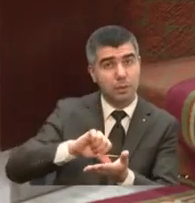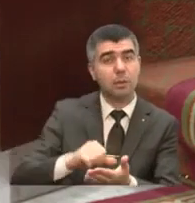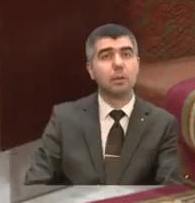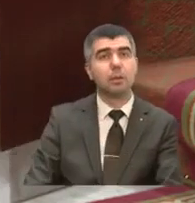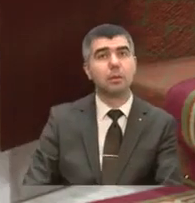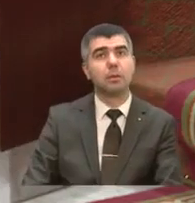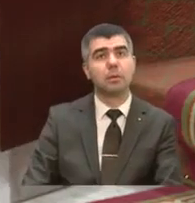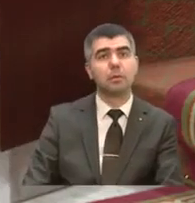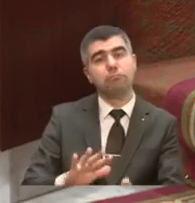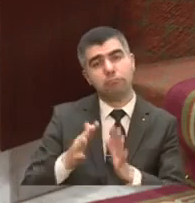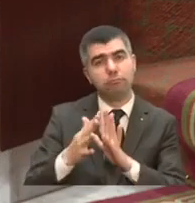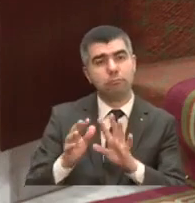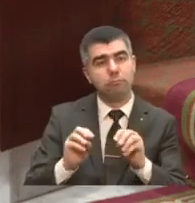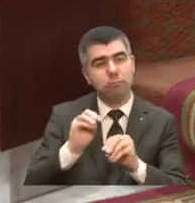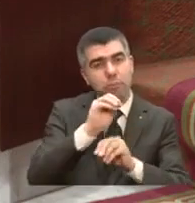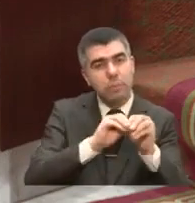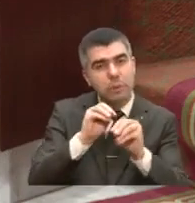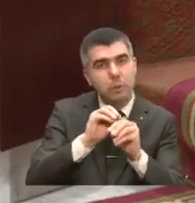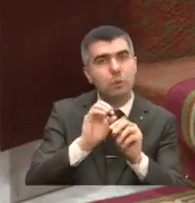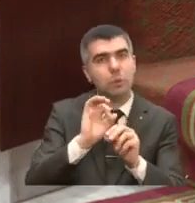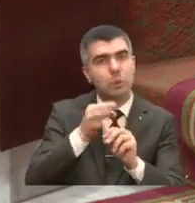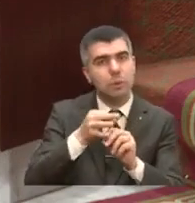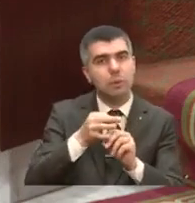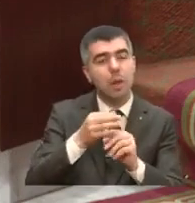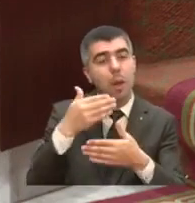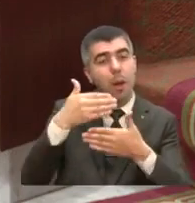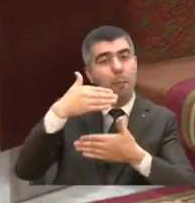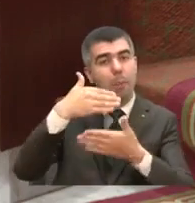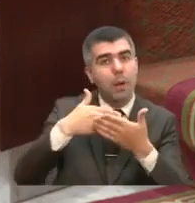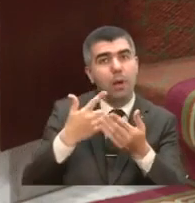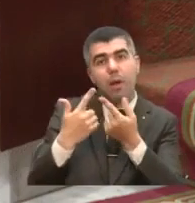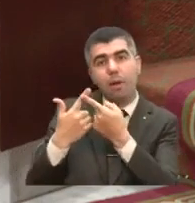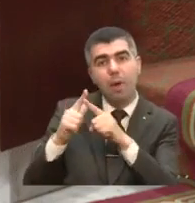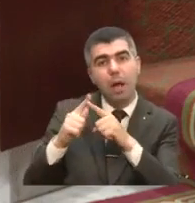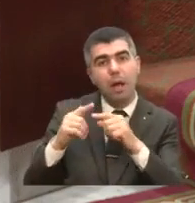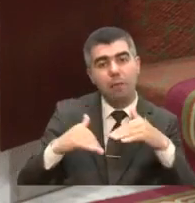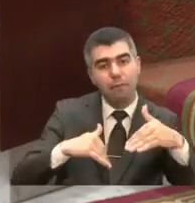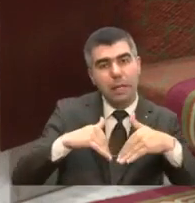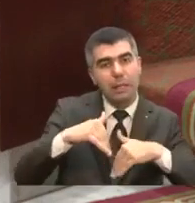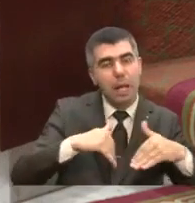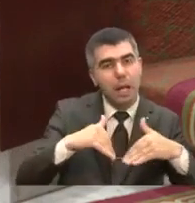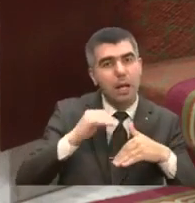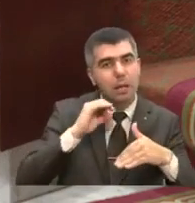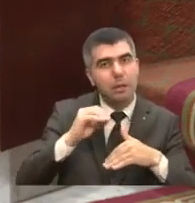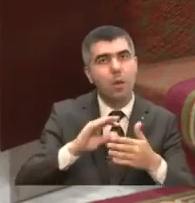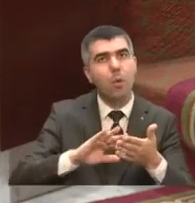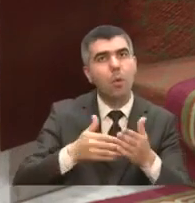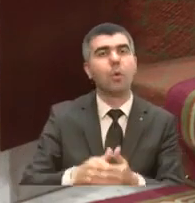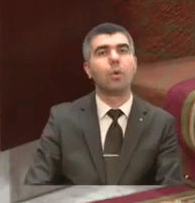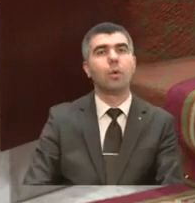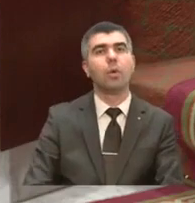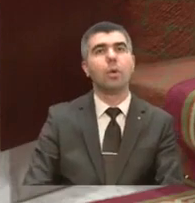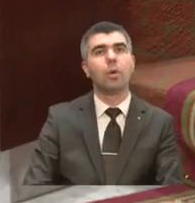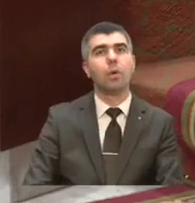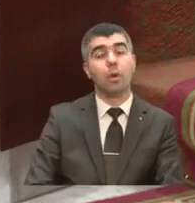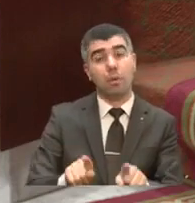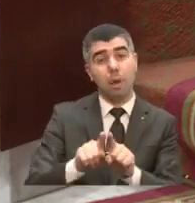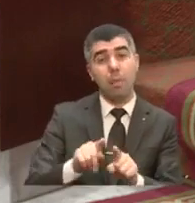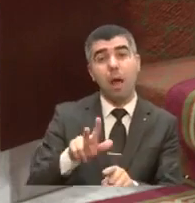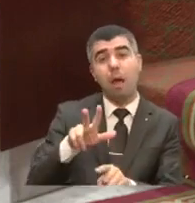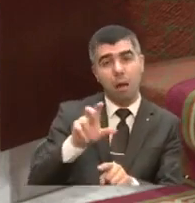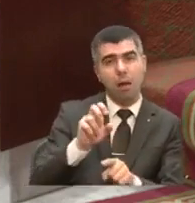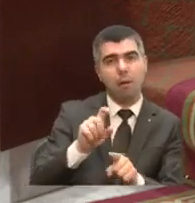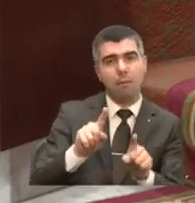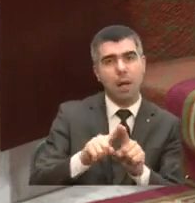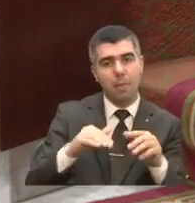ديال الأشغال متقدمة، وأعيد بناء واحد العدد ديال المنشآت الفنية، وحنا عارفين بأن هذه الطريق الجهوية